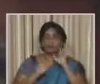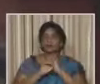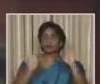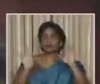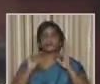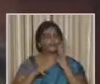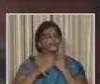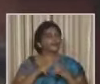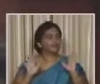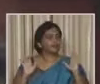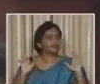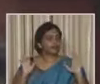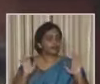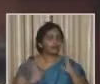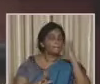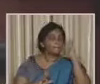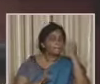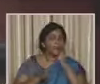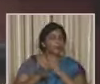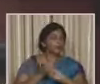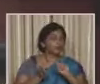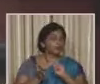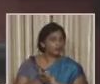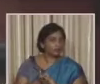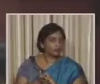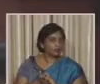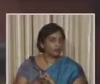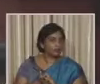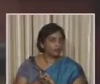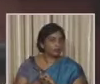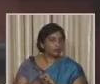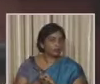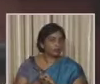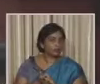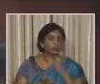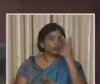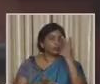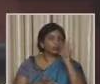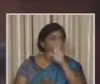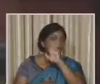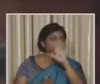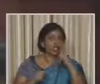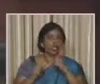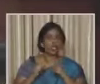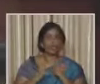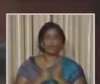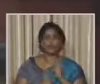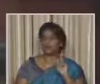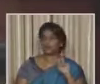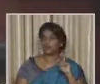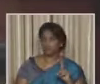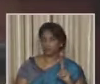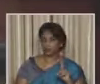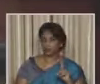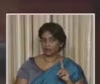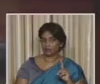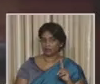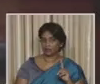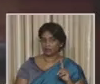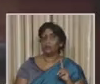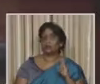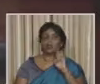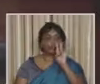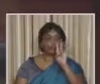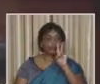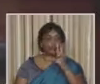மாத்திரம். முடிவுகள் எழுதப்பட்டது 2019 ஏப்ரல் மாதம் 21 திகதி. 25 திகதி